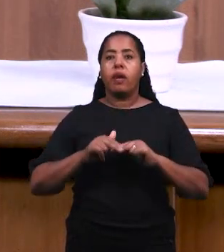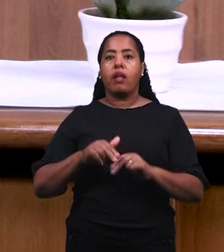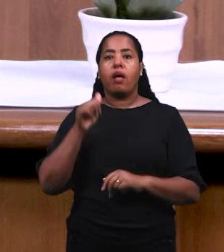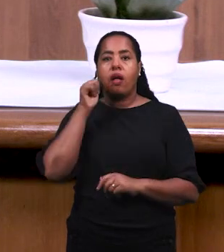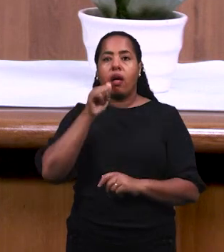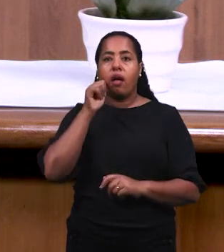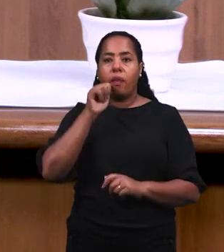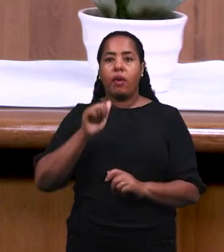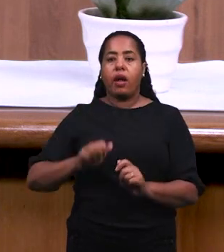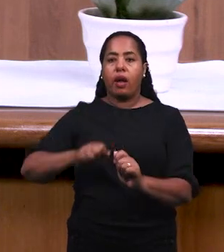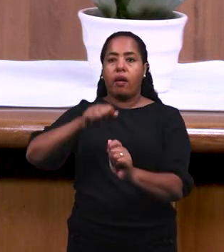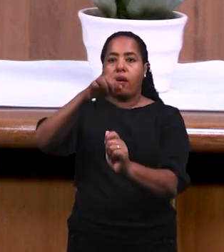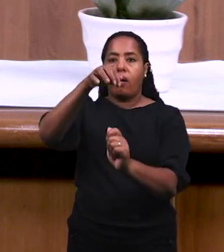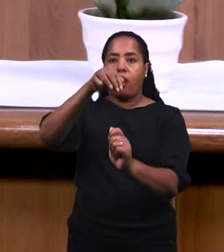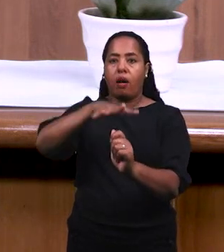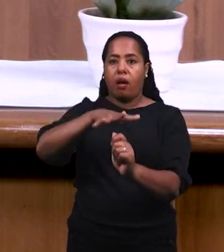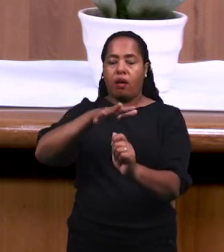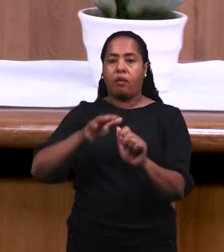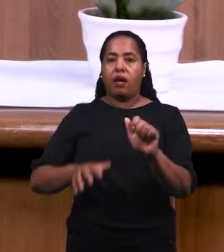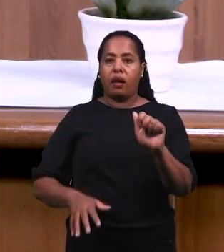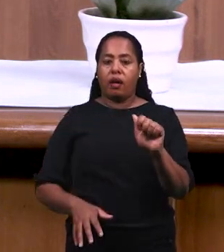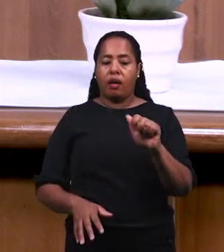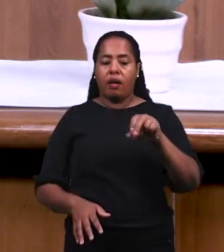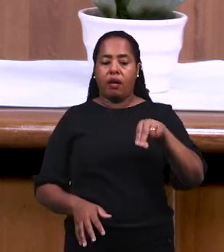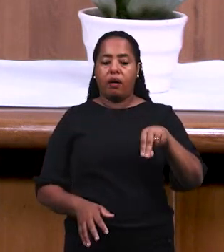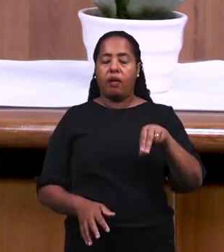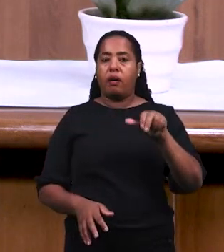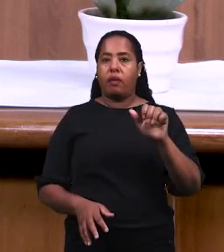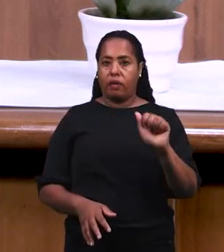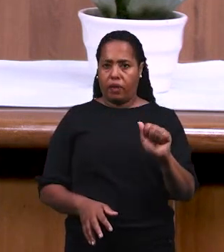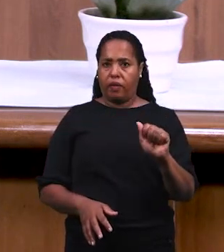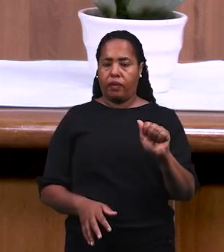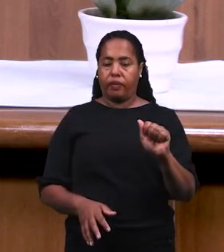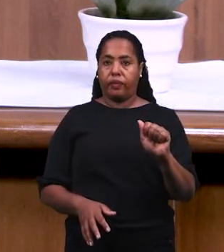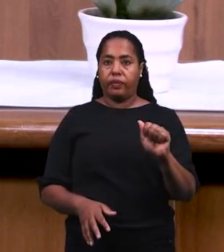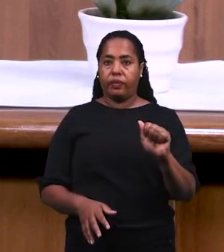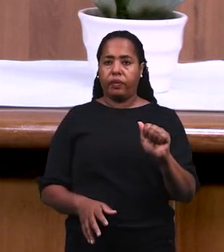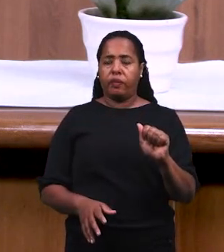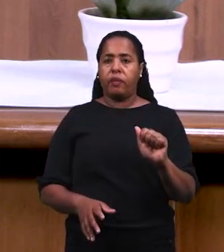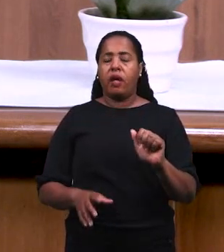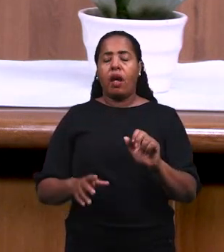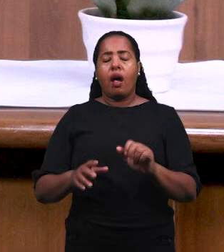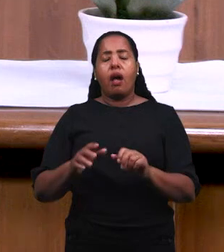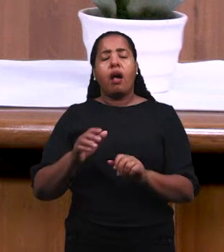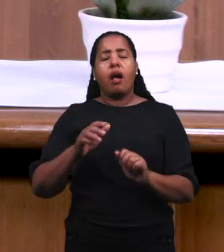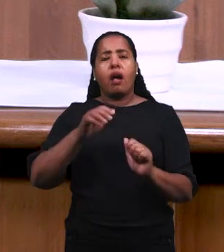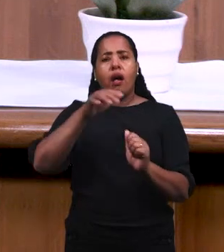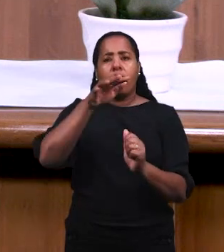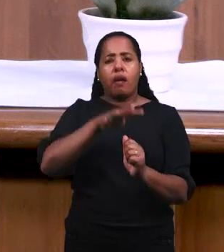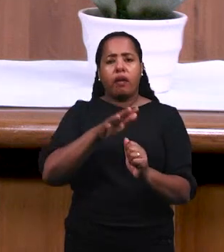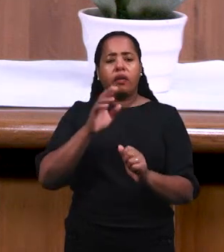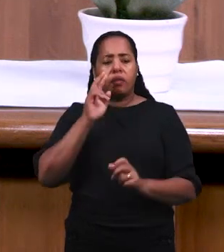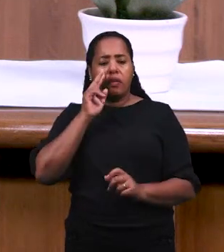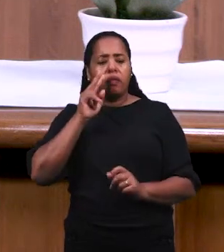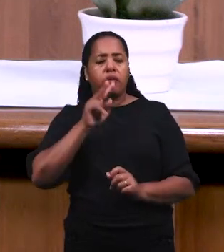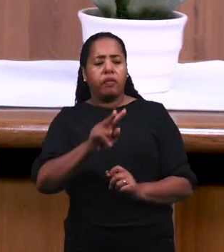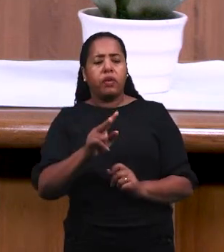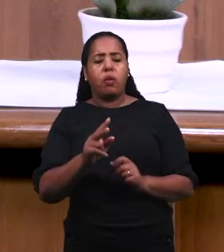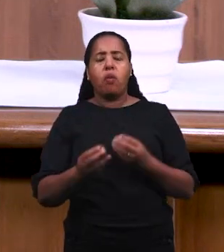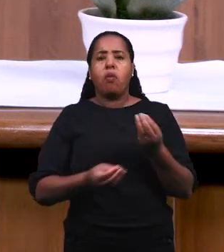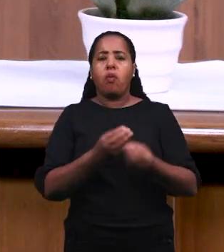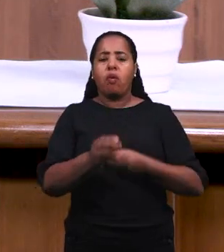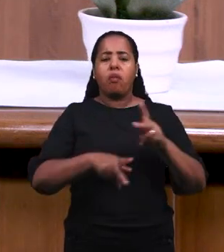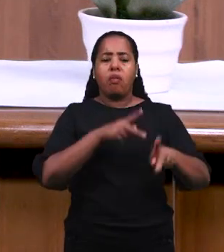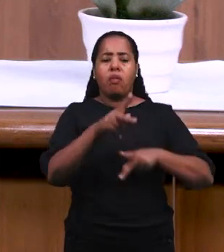Молитвы женщины по имени Анна. Она увидела ситуацию народа Господня.